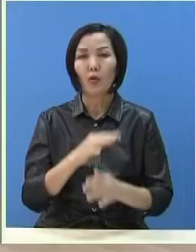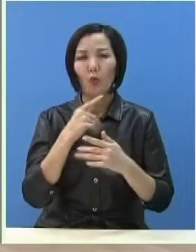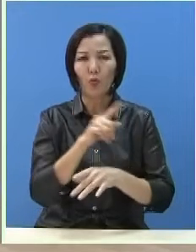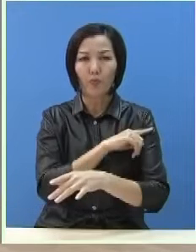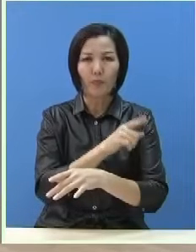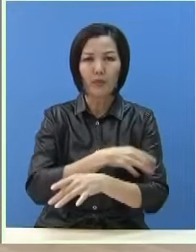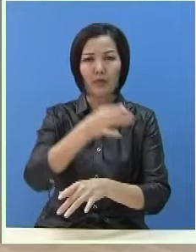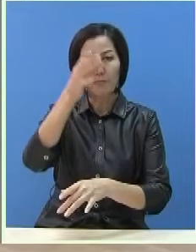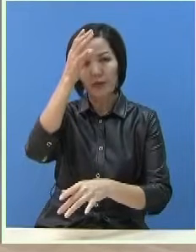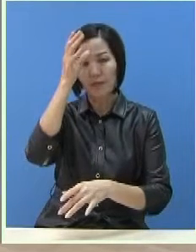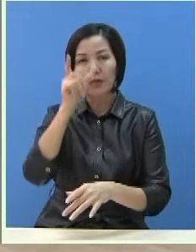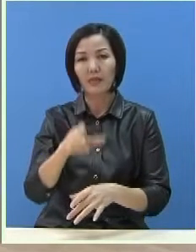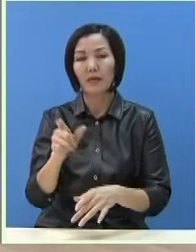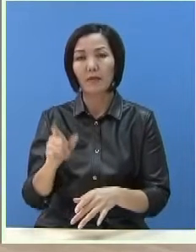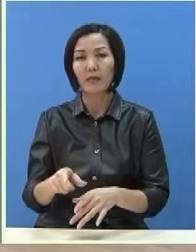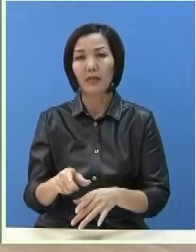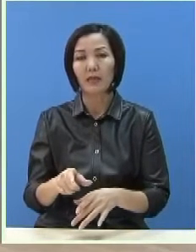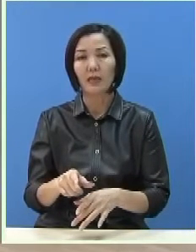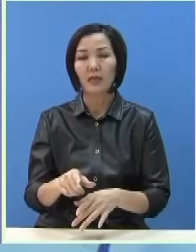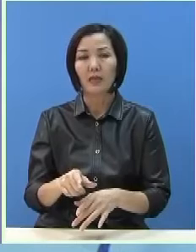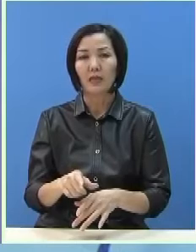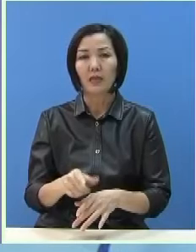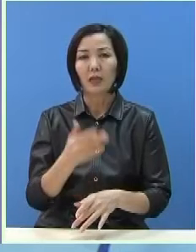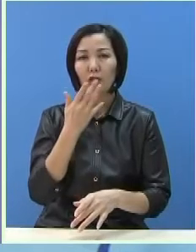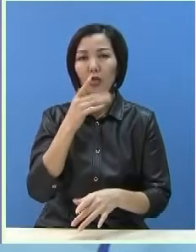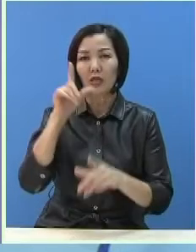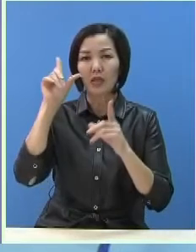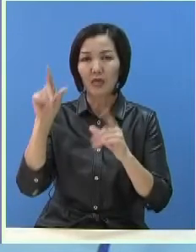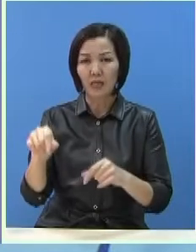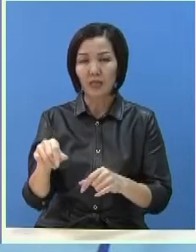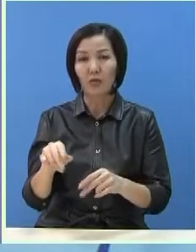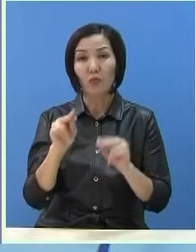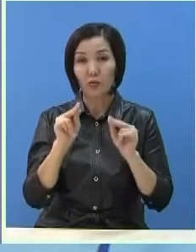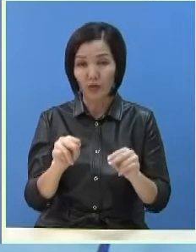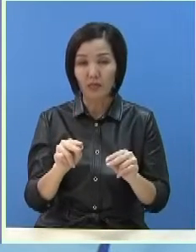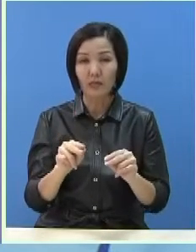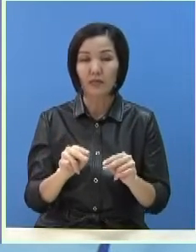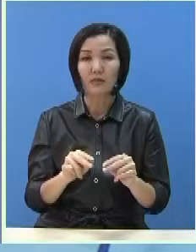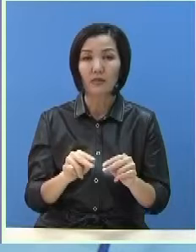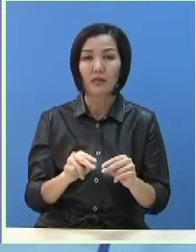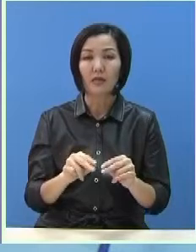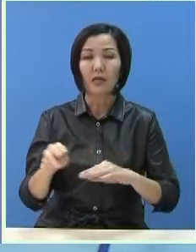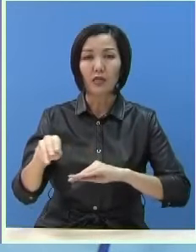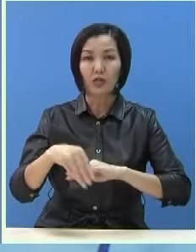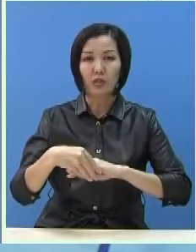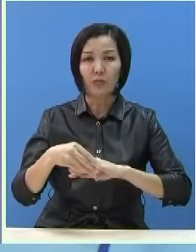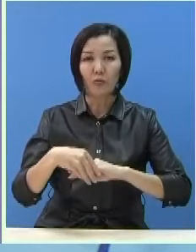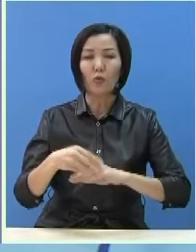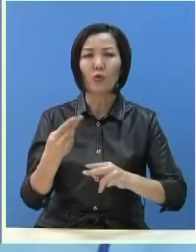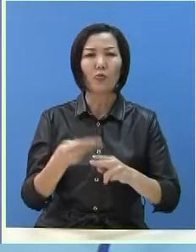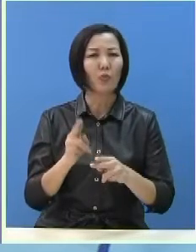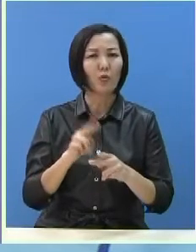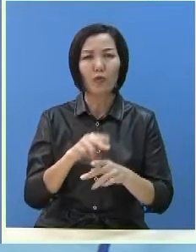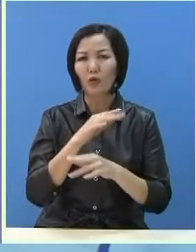мықты білімді азаматтарымыз бұл жерде кейде жаңағы мынау қазір болашақта ол да сұрақ болатын шығар, мынау жемқорлықтың өте кең